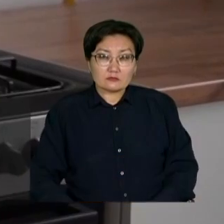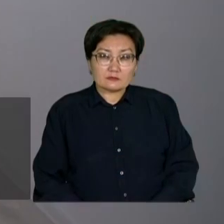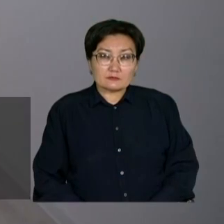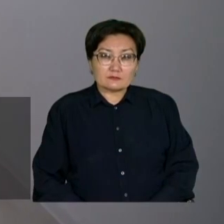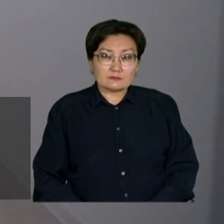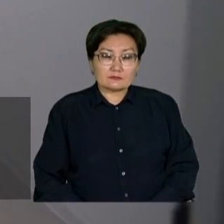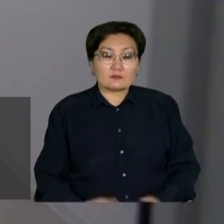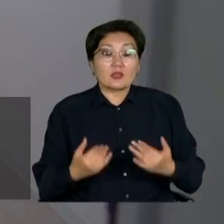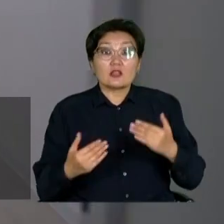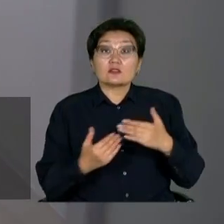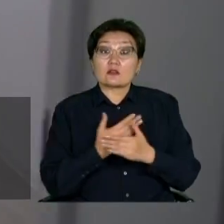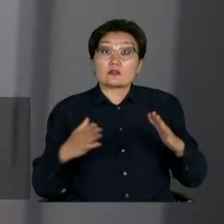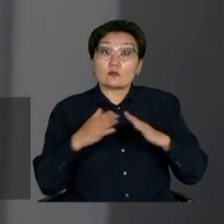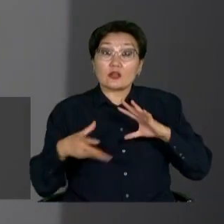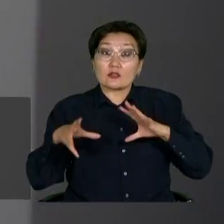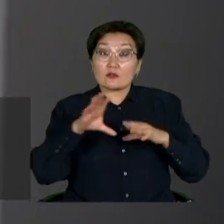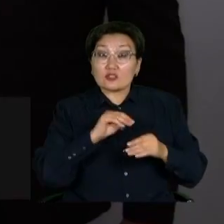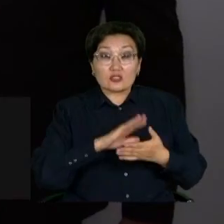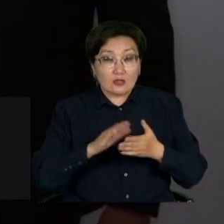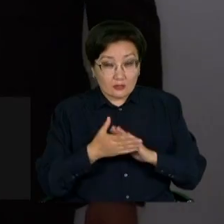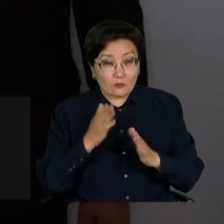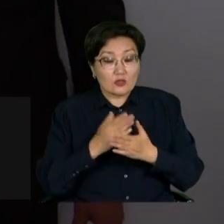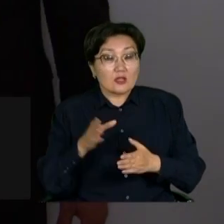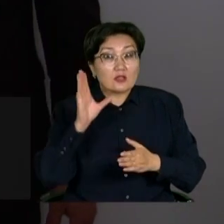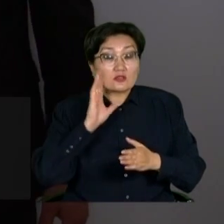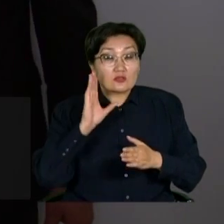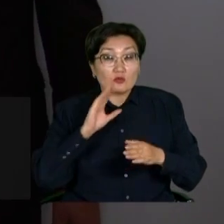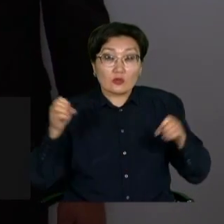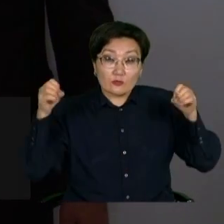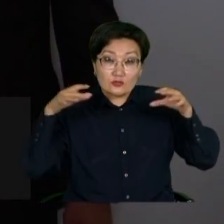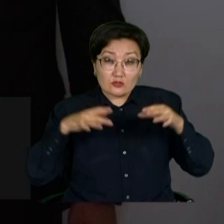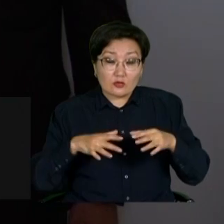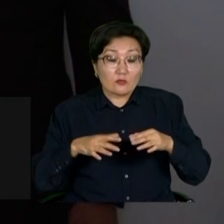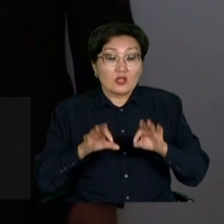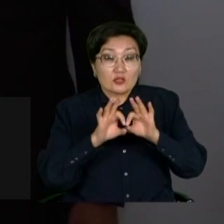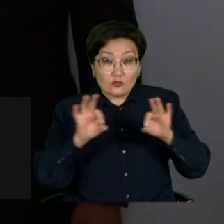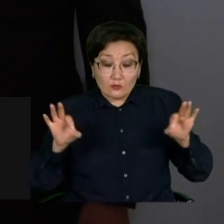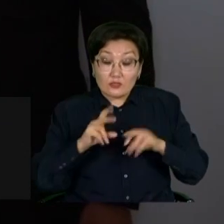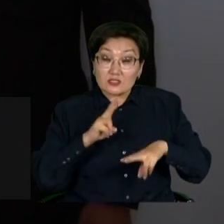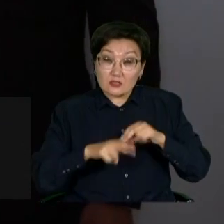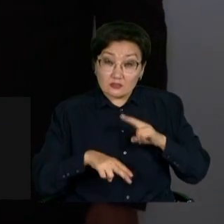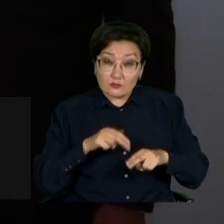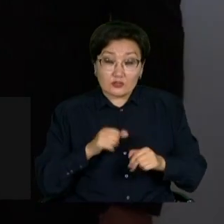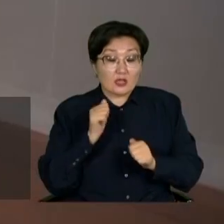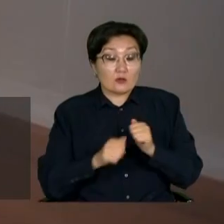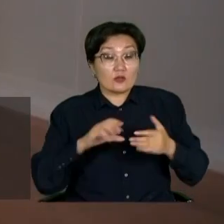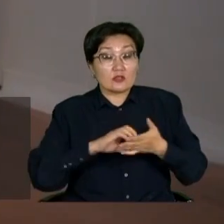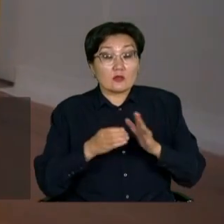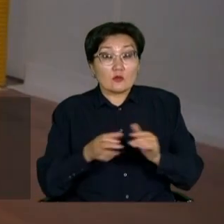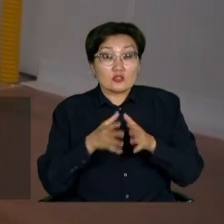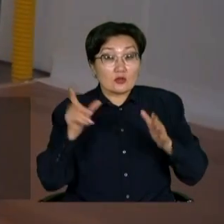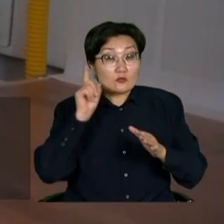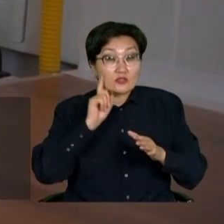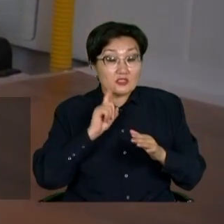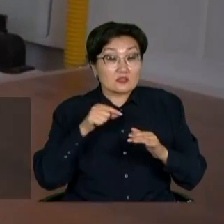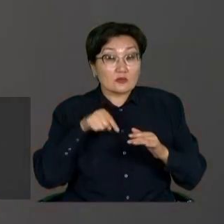енді. Жаңа үйде барлық жағдай қарастырылған. Су, жарық, инфрақұрылымдық желілер де тартылыпты. Әр бөлме кең жайлы.